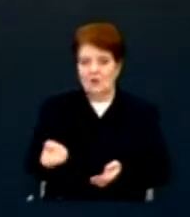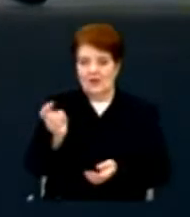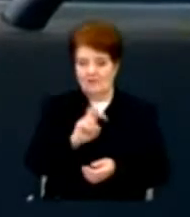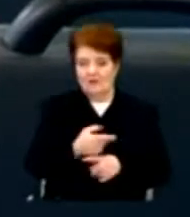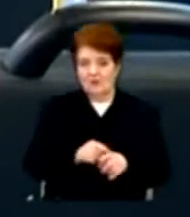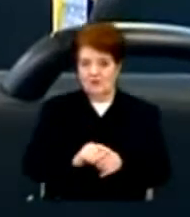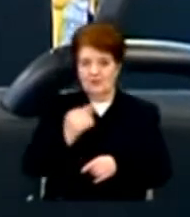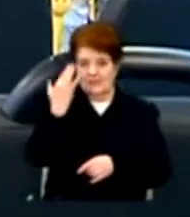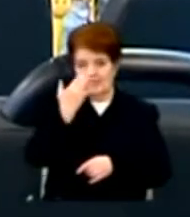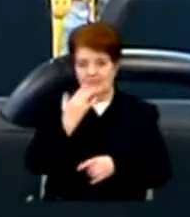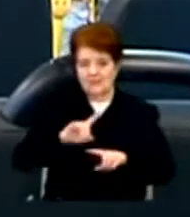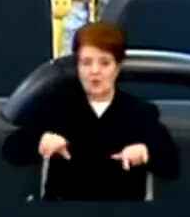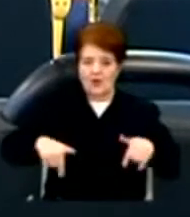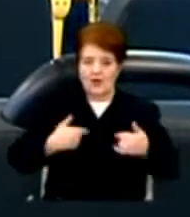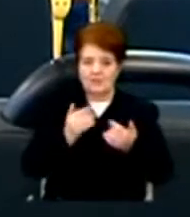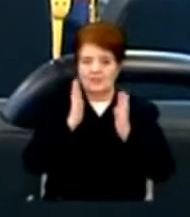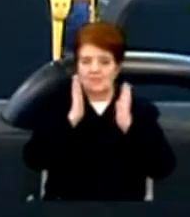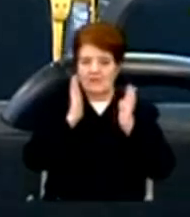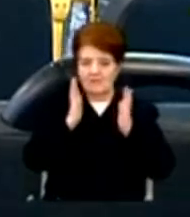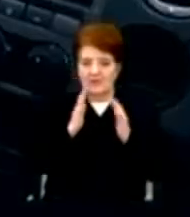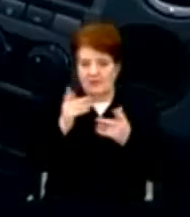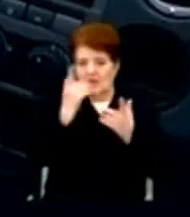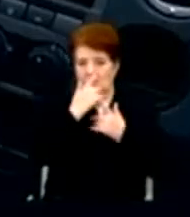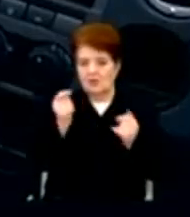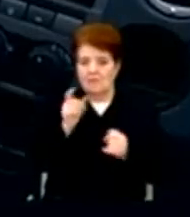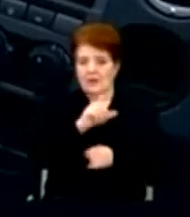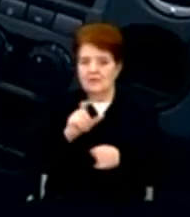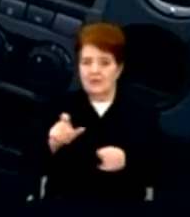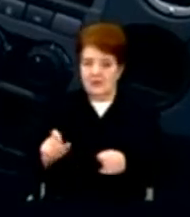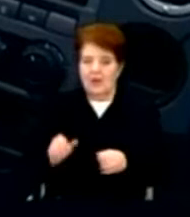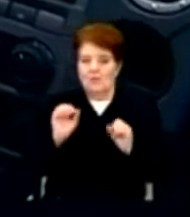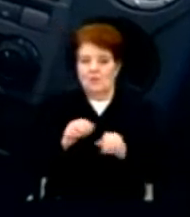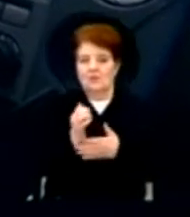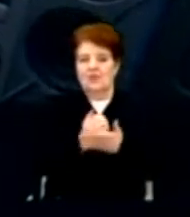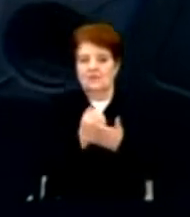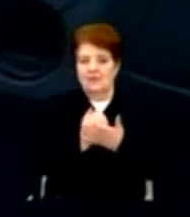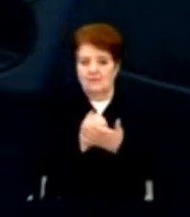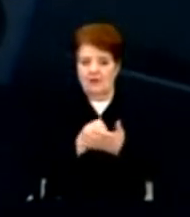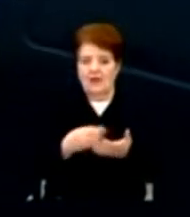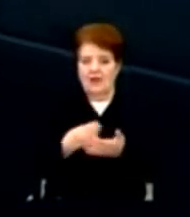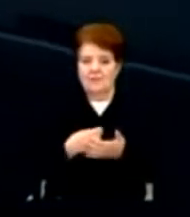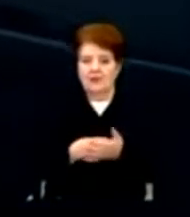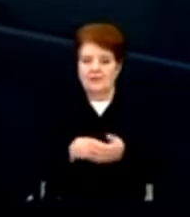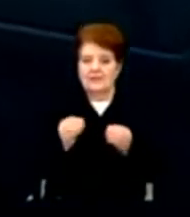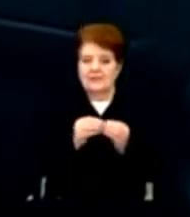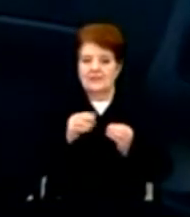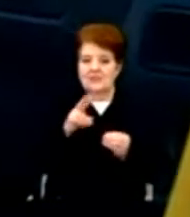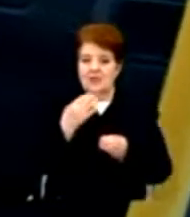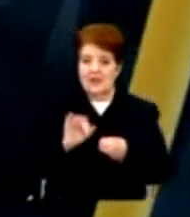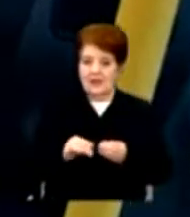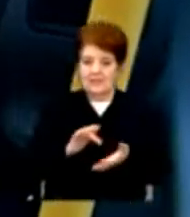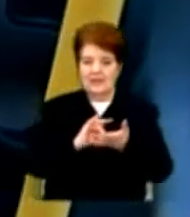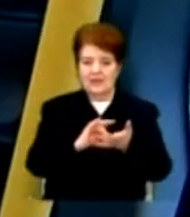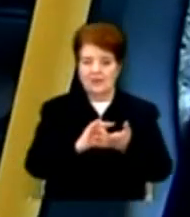această idee au creat și o pagină pe Facebook, anunțând că pasagerii își pot rezerva un loc la prețul de 10 lei pe călătorie. Pentru